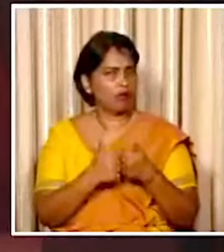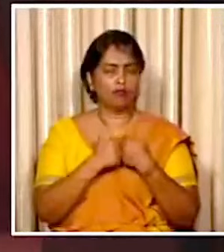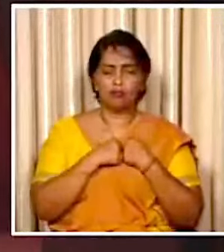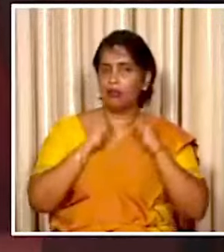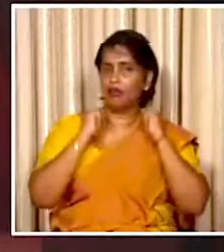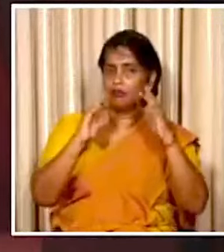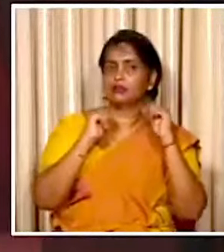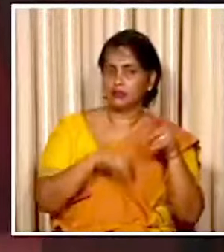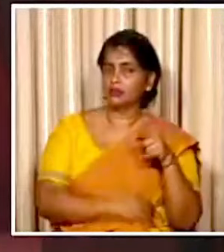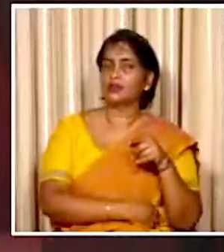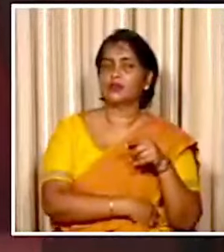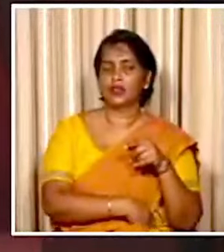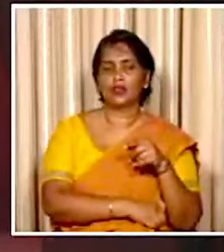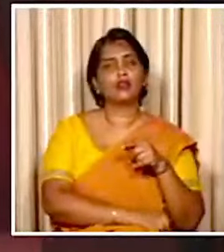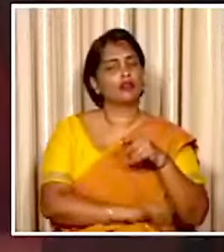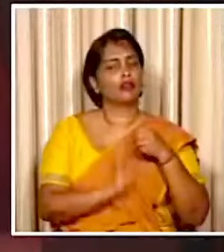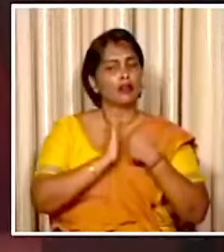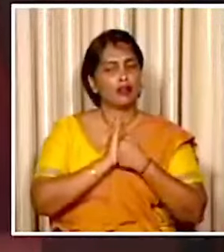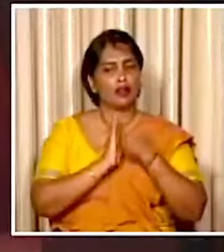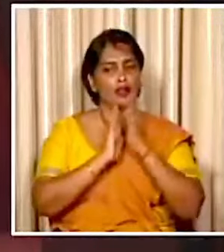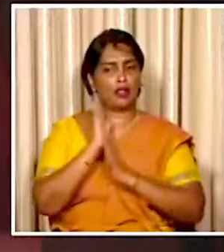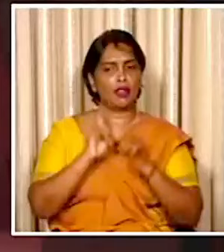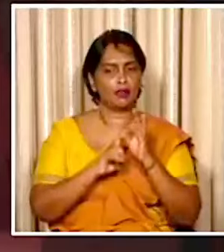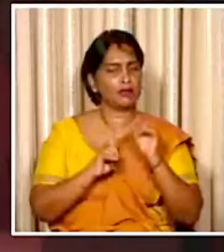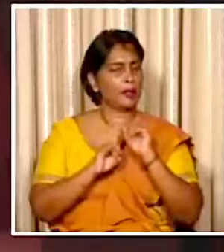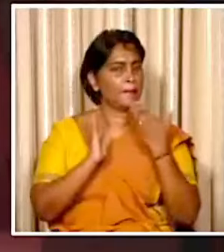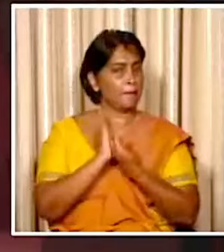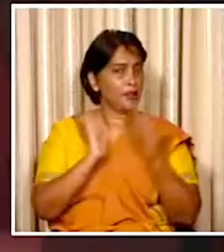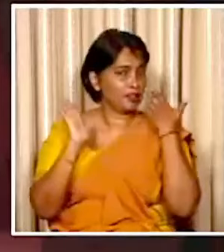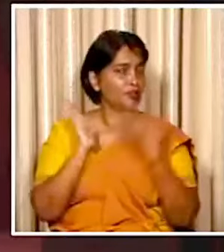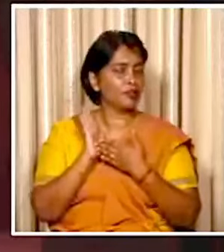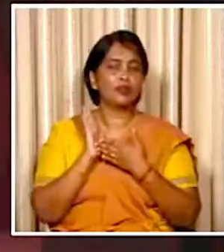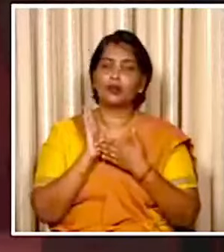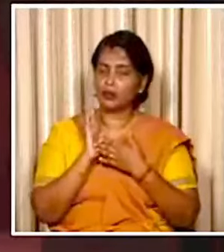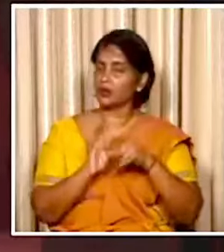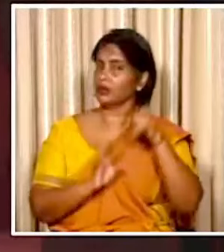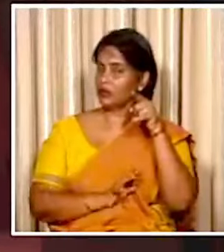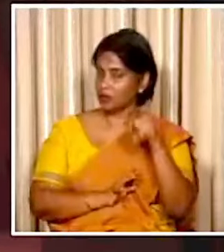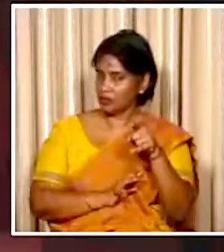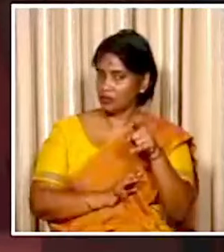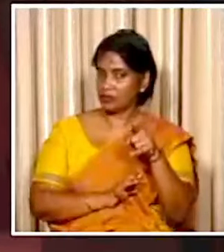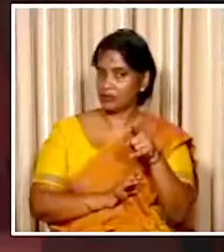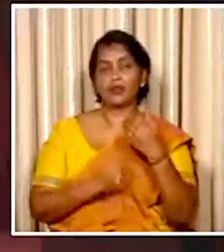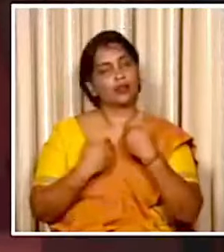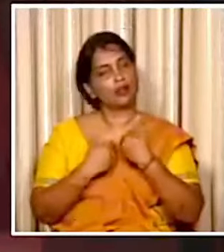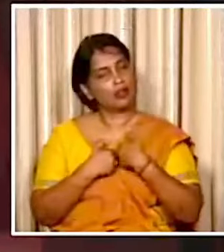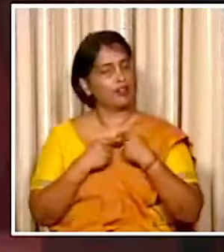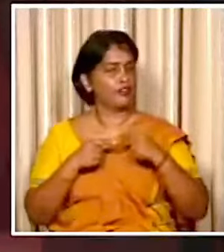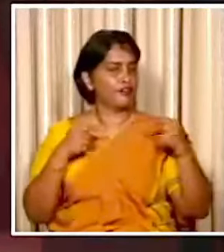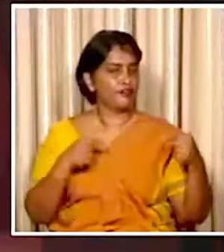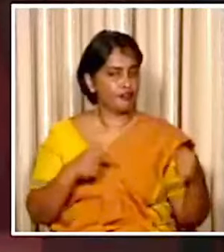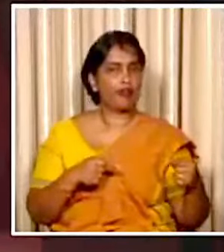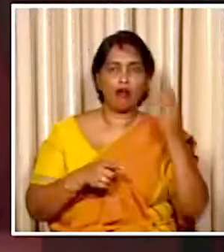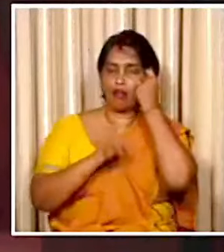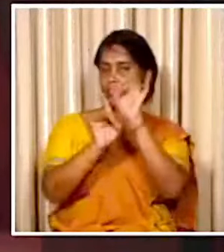ආවා. එතකොට ගරු ඇමතිතුමා, මේ ප්‍රතිපත්තිය පිළිබඳව ඔබතුමාගෙත් අපේ විපක්ෂෙත් ඉන්න